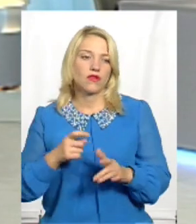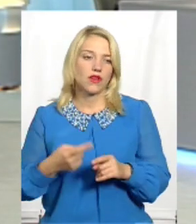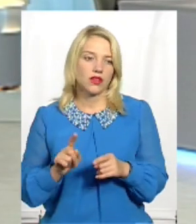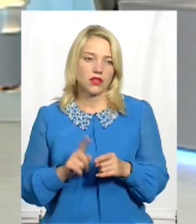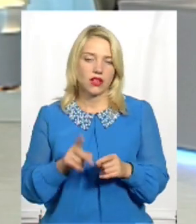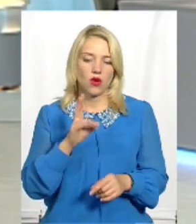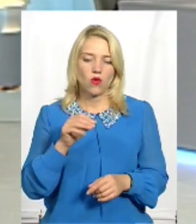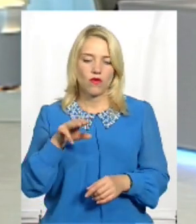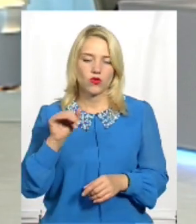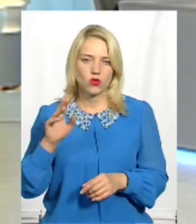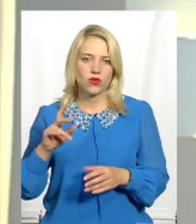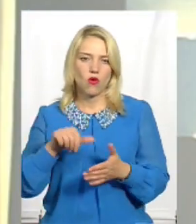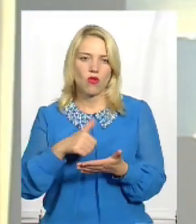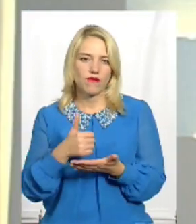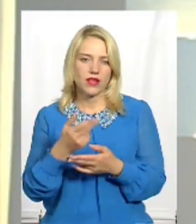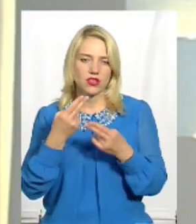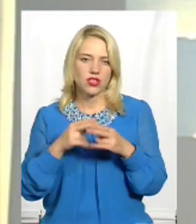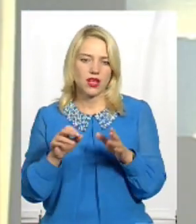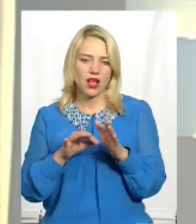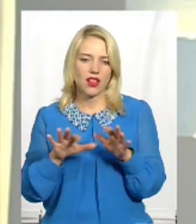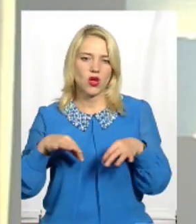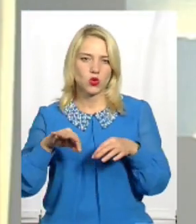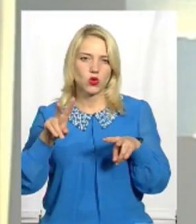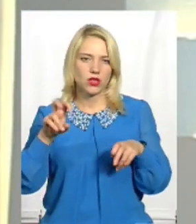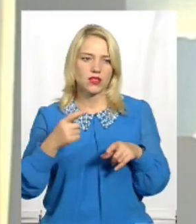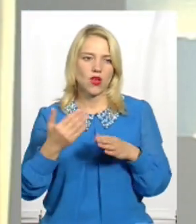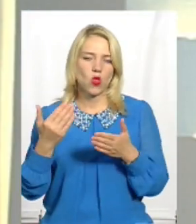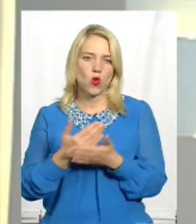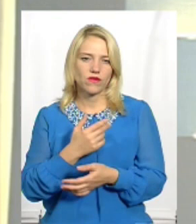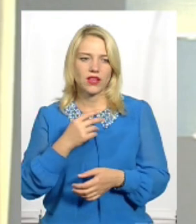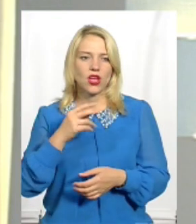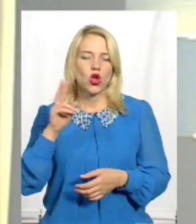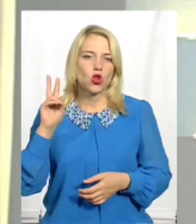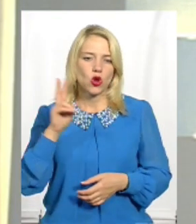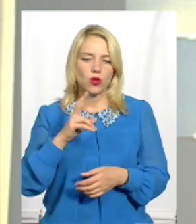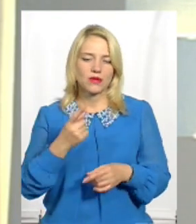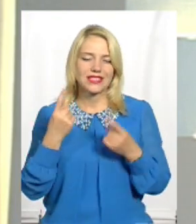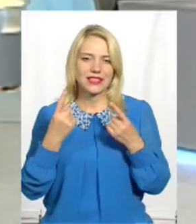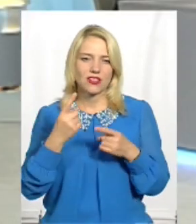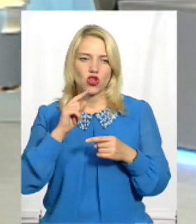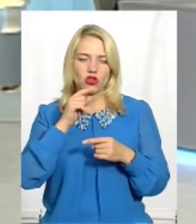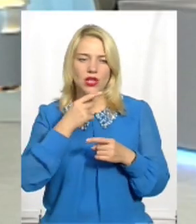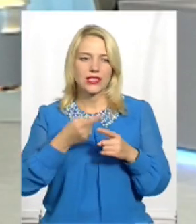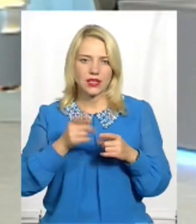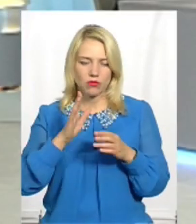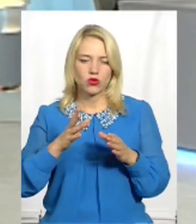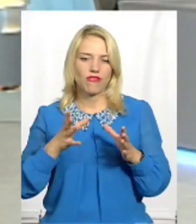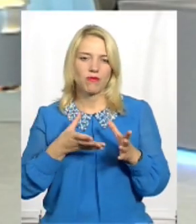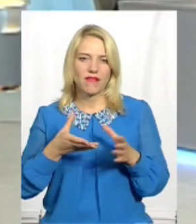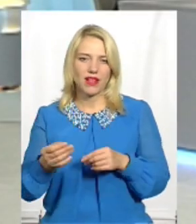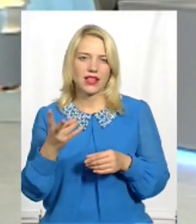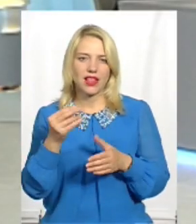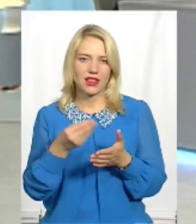Олексій Ковтун, головний інженер електротрансу, каже, що нові тролейбуси значно економніші. Це якось буде впливати на тариф? Ну,